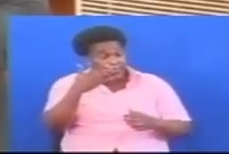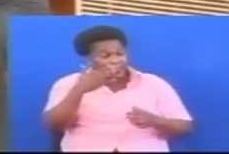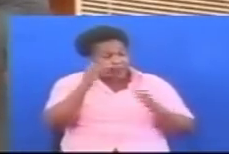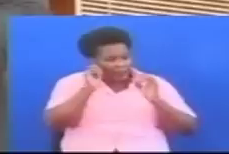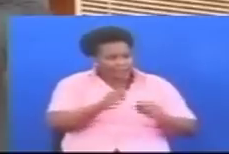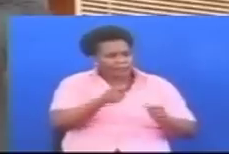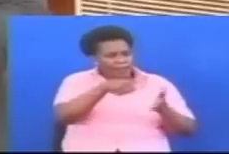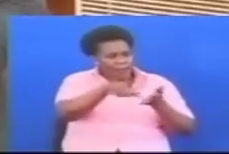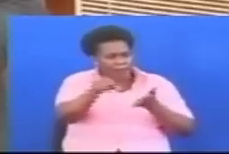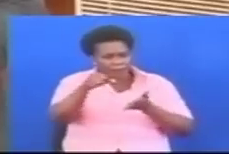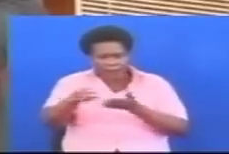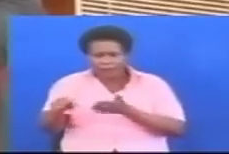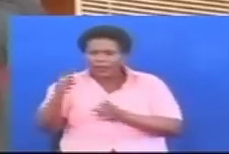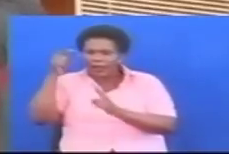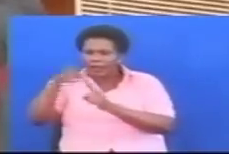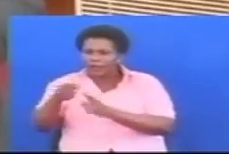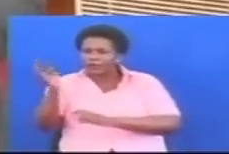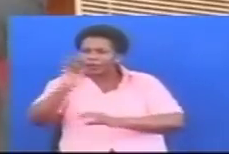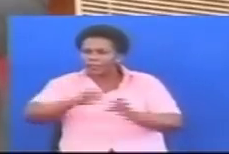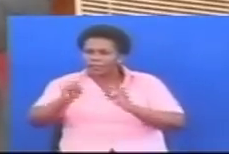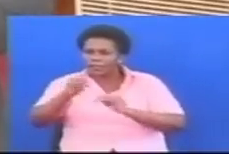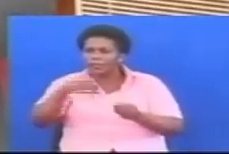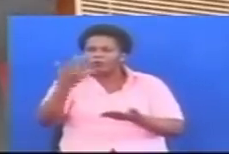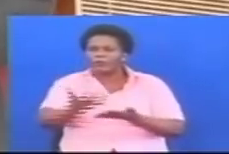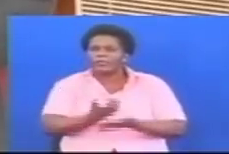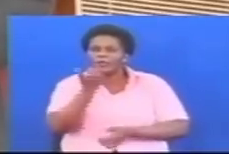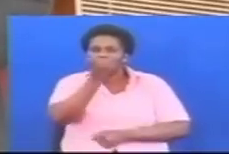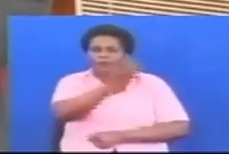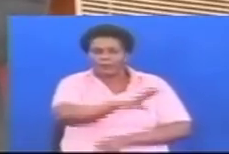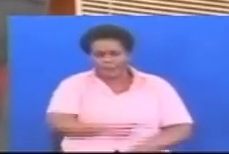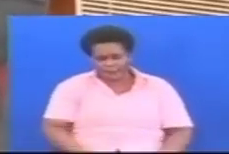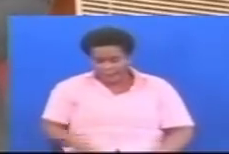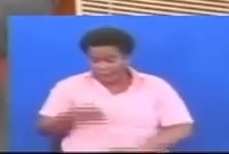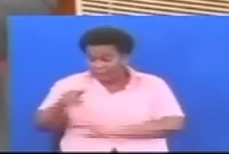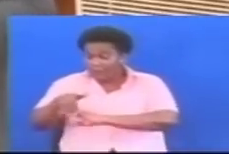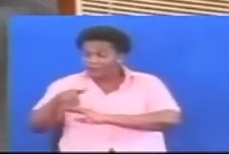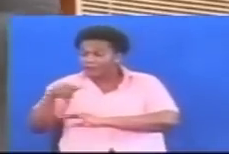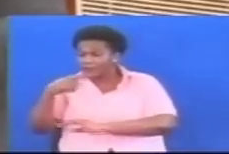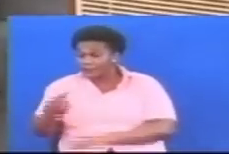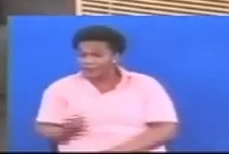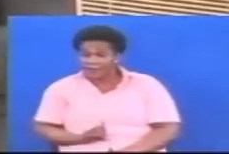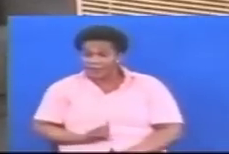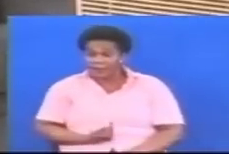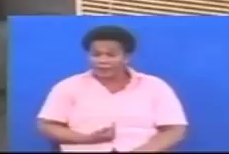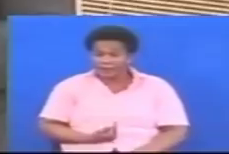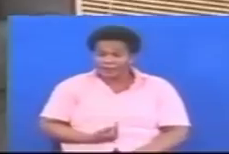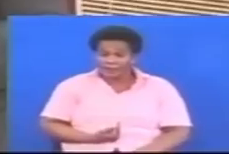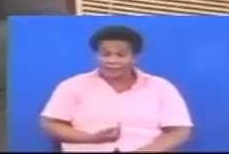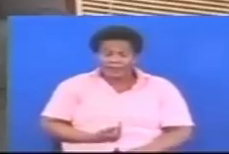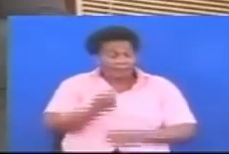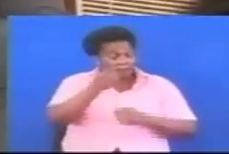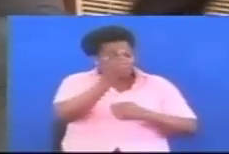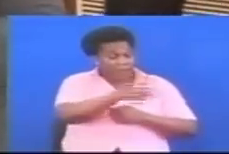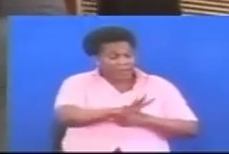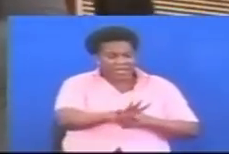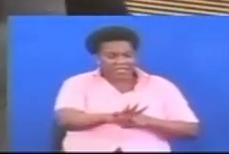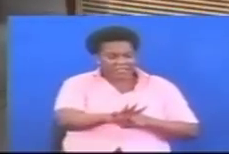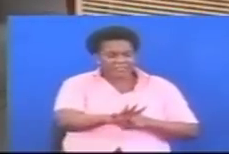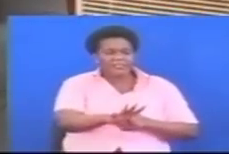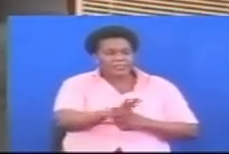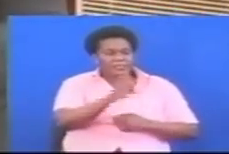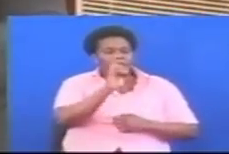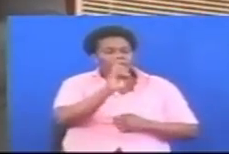kuchangia uzalishaji wa maji safi na salama, lakini kwa Kiingereza tunasema water has an economic value.